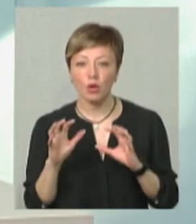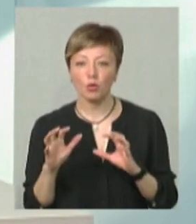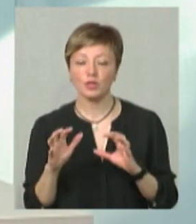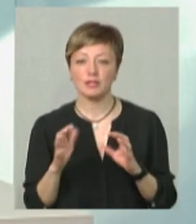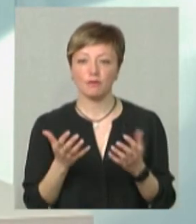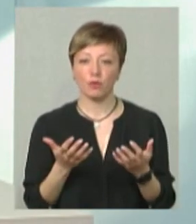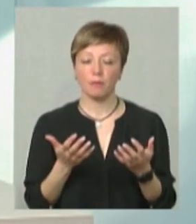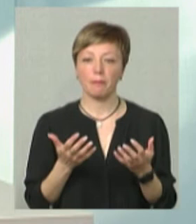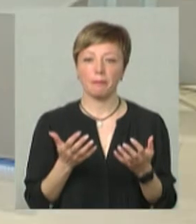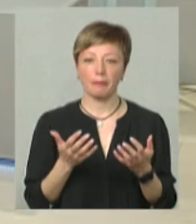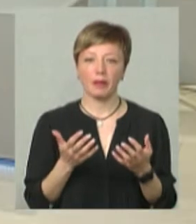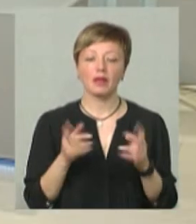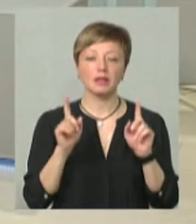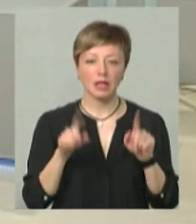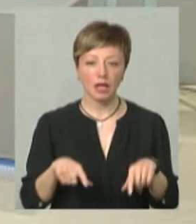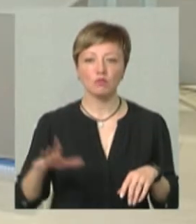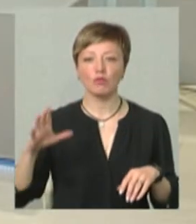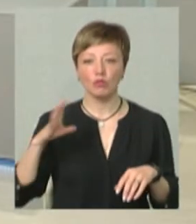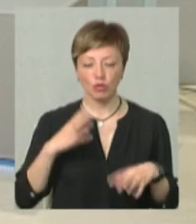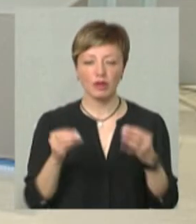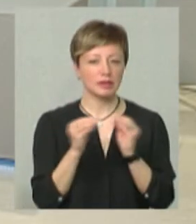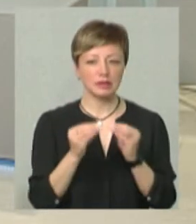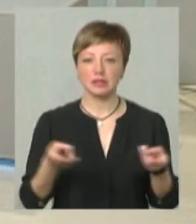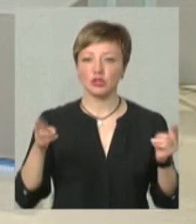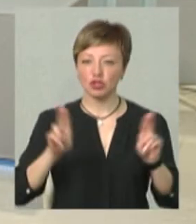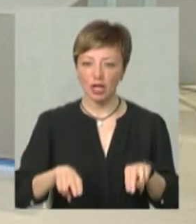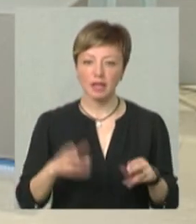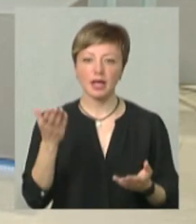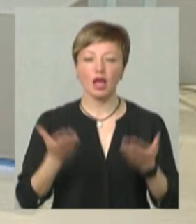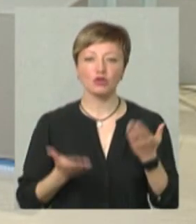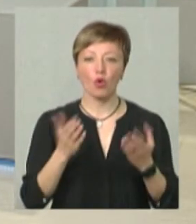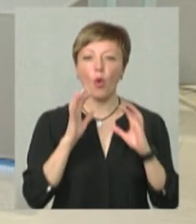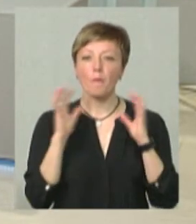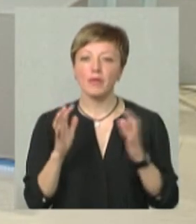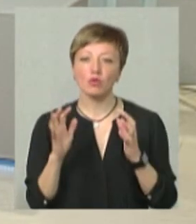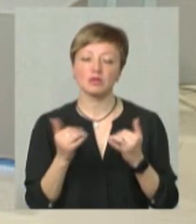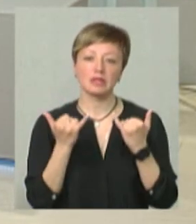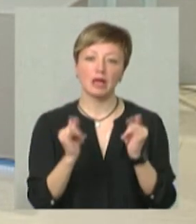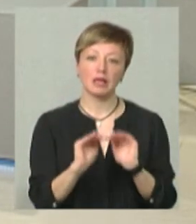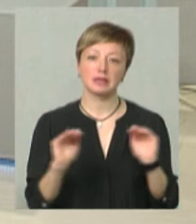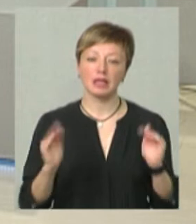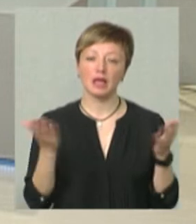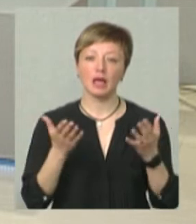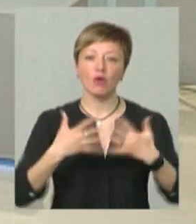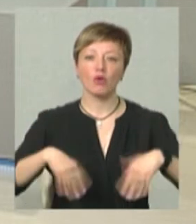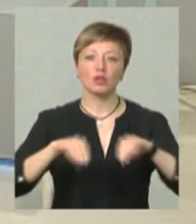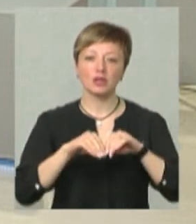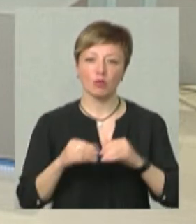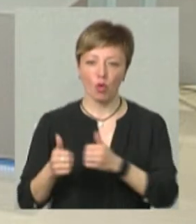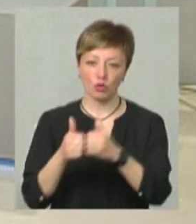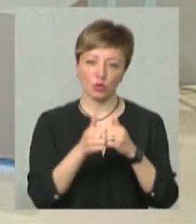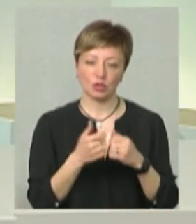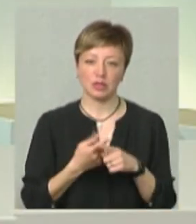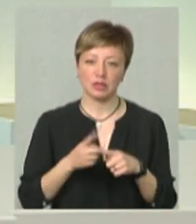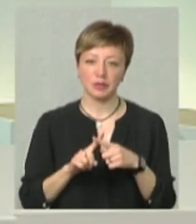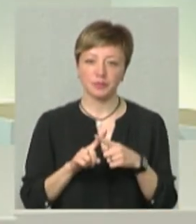власне, теж. Воно напевне, як було, так і залишається. Так і залишається в цьому. Якщо опікунство – це для тих дітей, які у родинному оточенні. Тобто